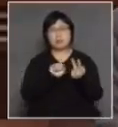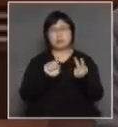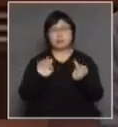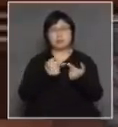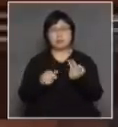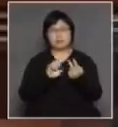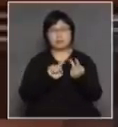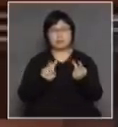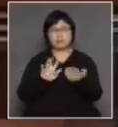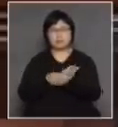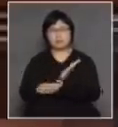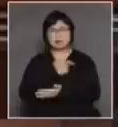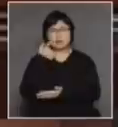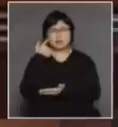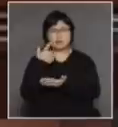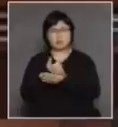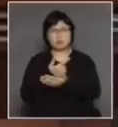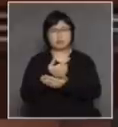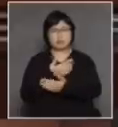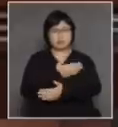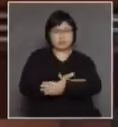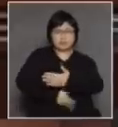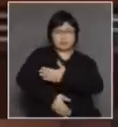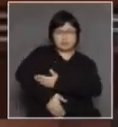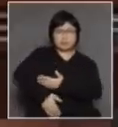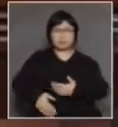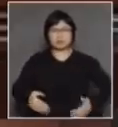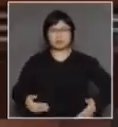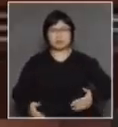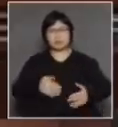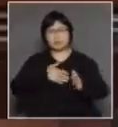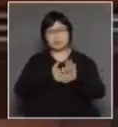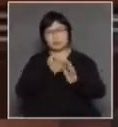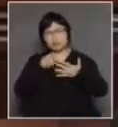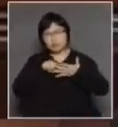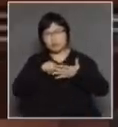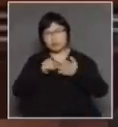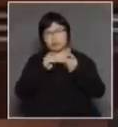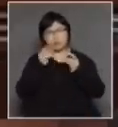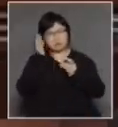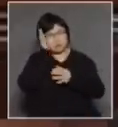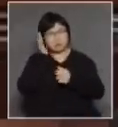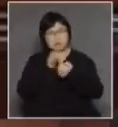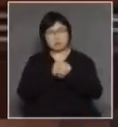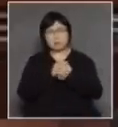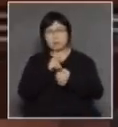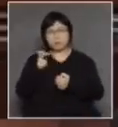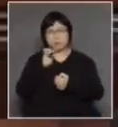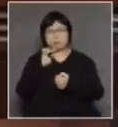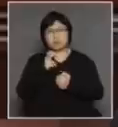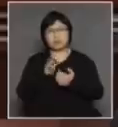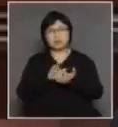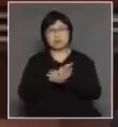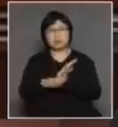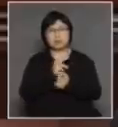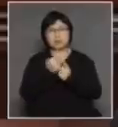2013至2014年度呢，嚴重肢體 殘疾人士輪候宿位時間平均呢竟然是高達